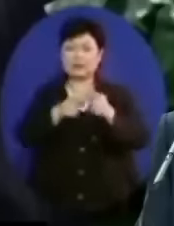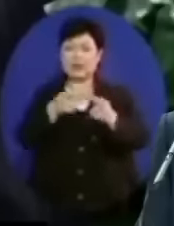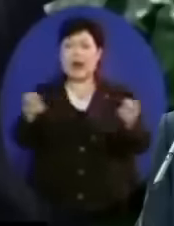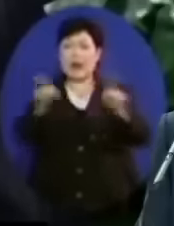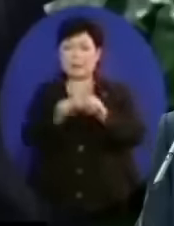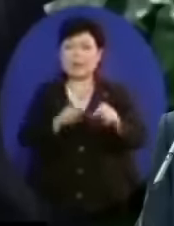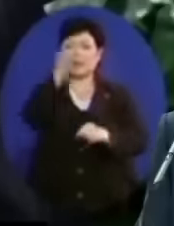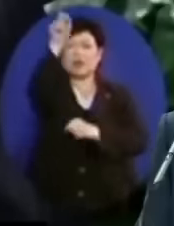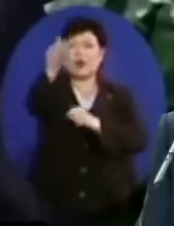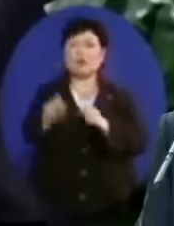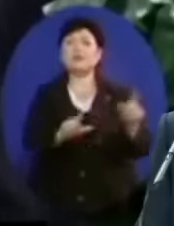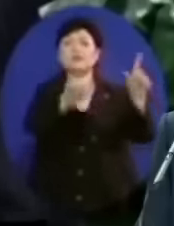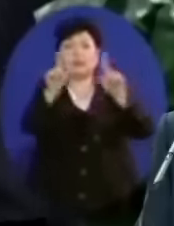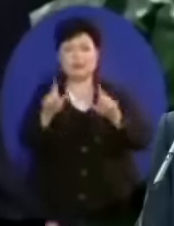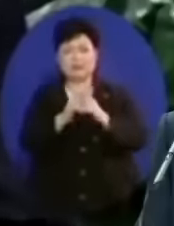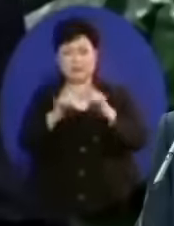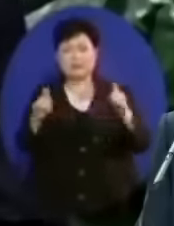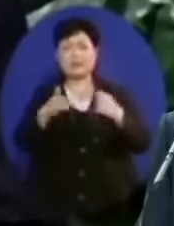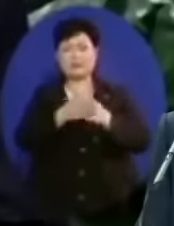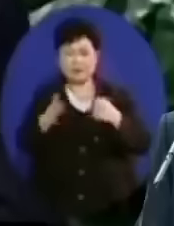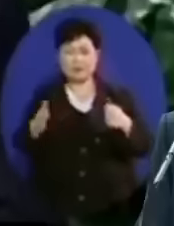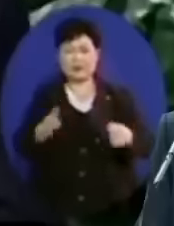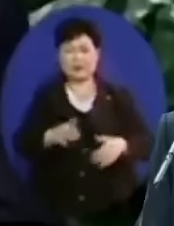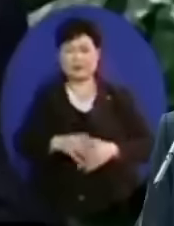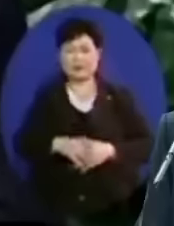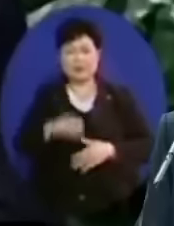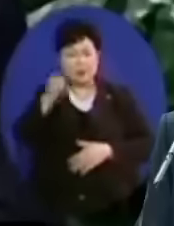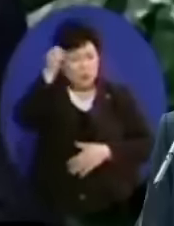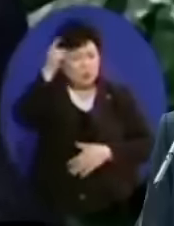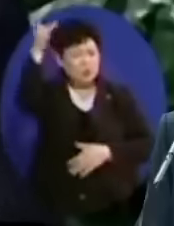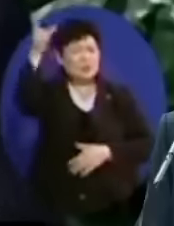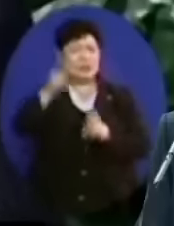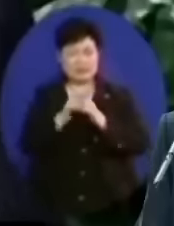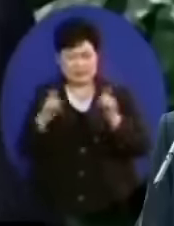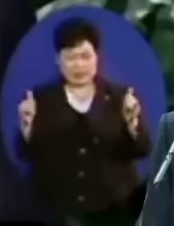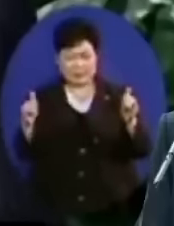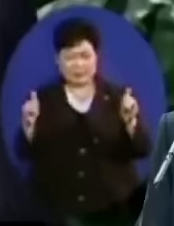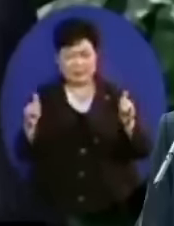존재들인 것입니다. 그러니 얼마나 위대한 존재입니까?